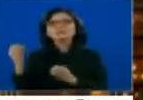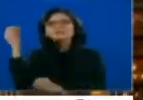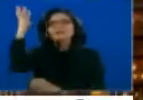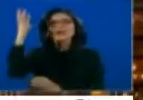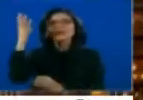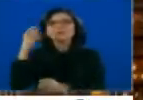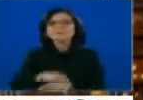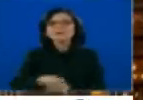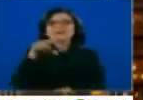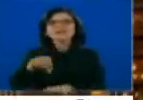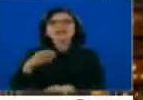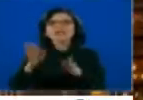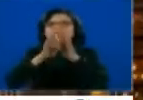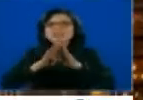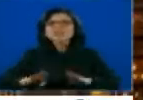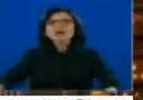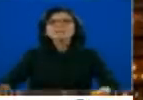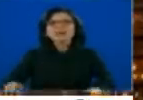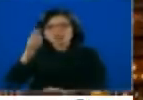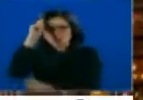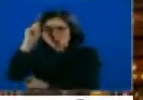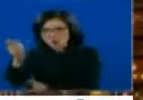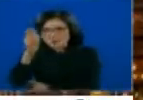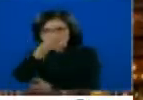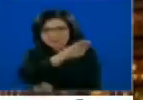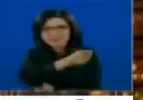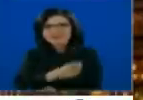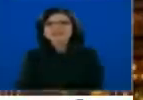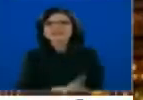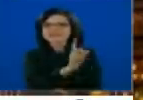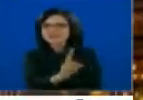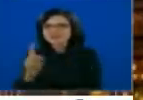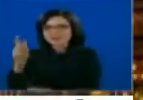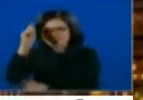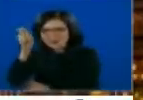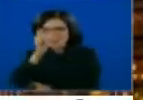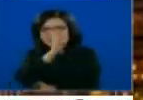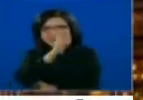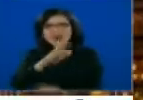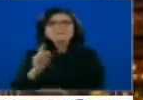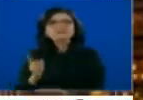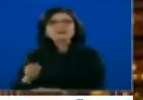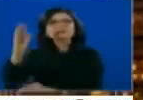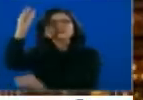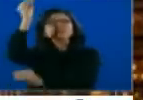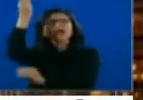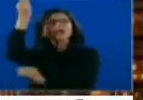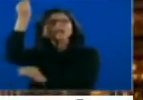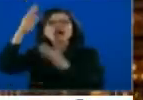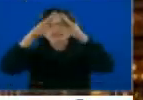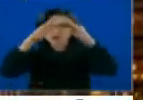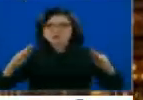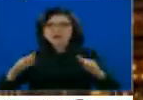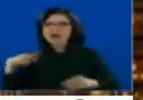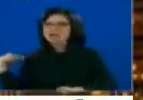yang damai yang sejuk yang hormatghormati satu sama lain karena Jakarta adalah rumah